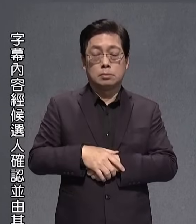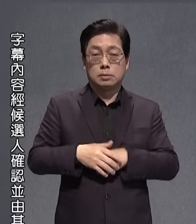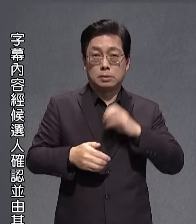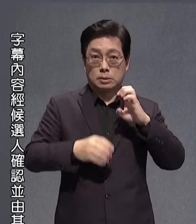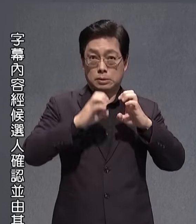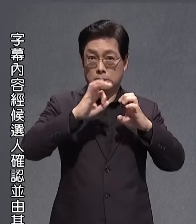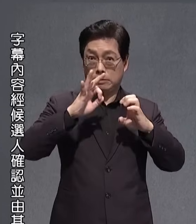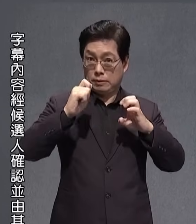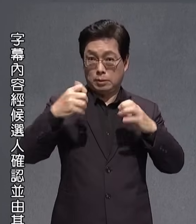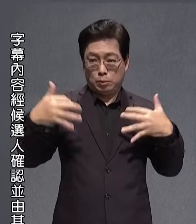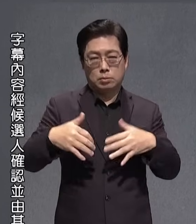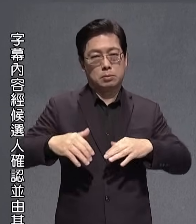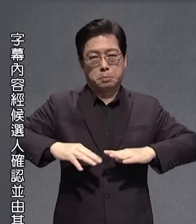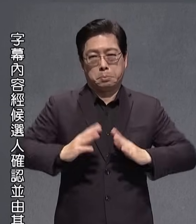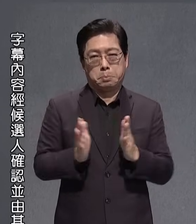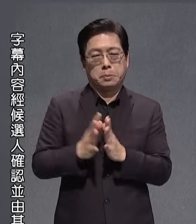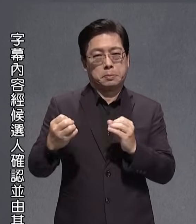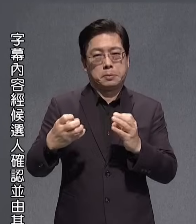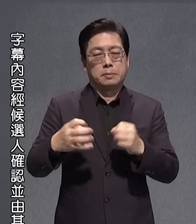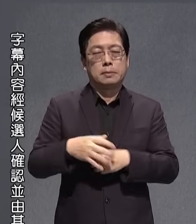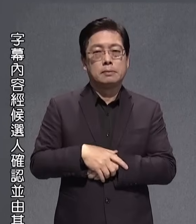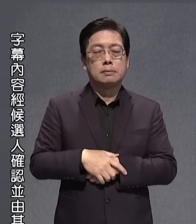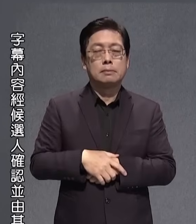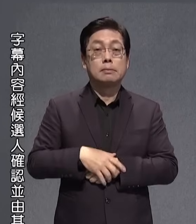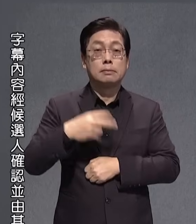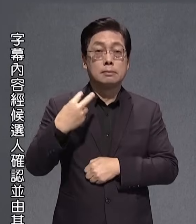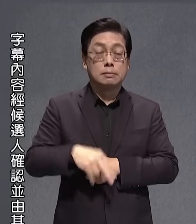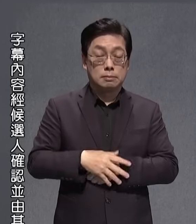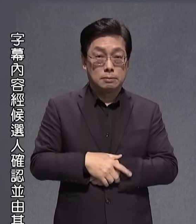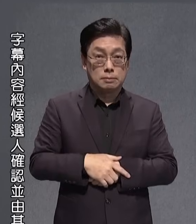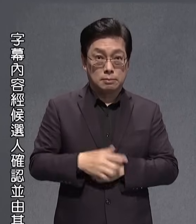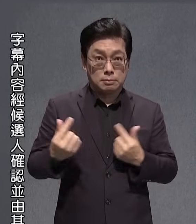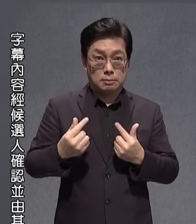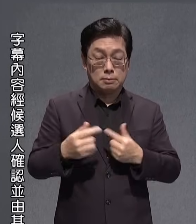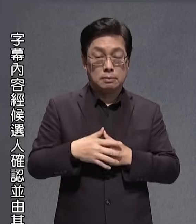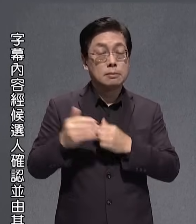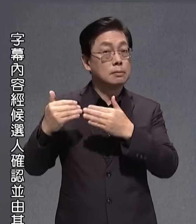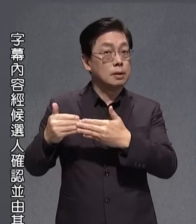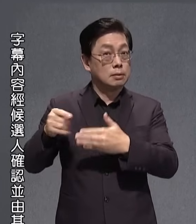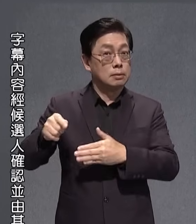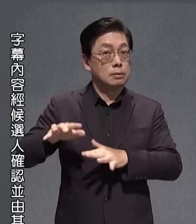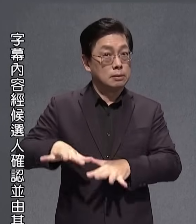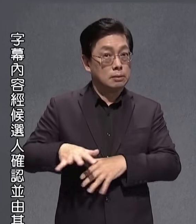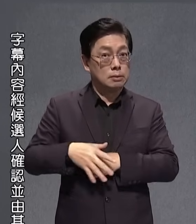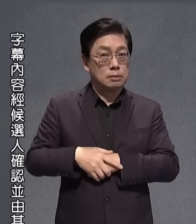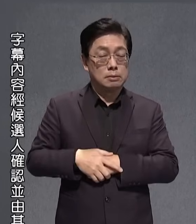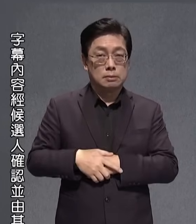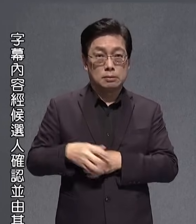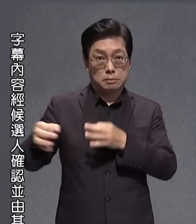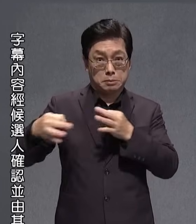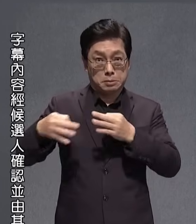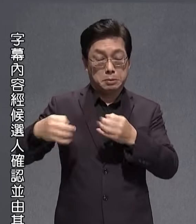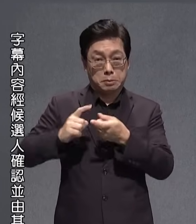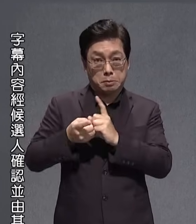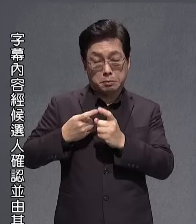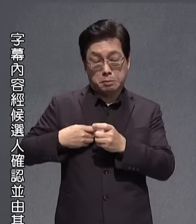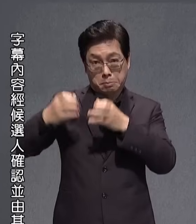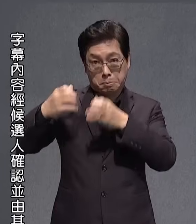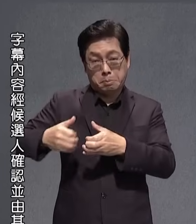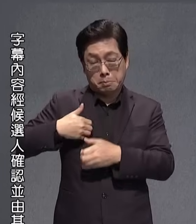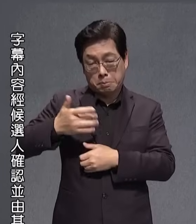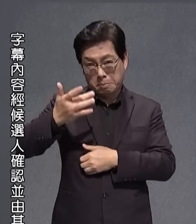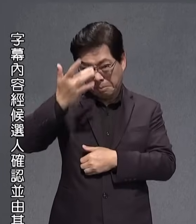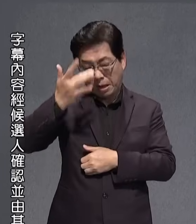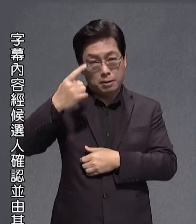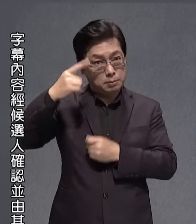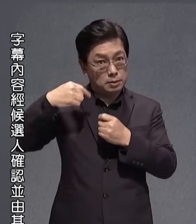题尽速协商，而且尤其对大陆现在给我们采取的贸易壁垒，明年元月份